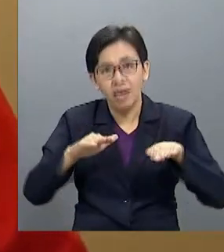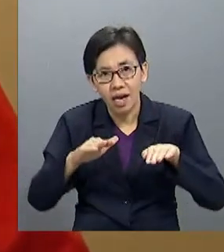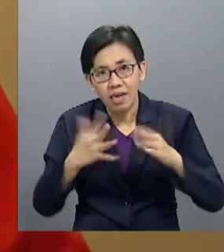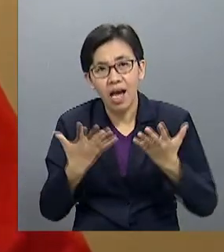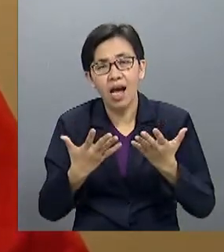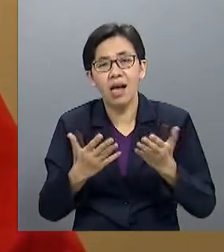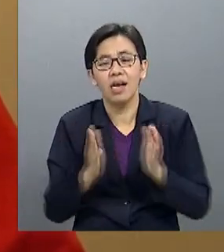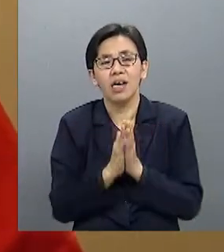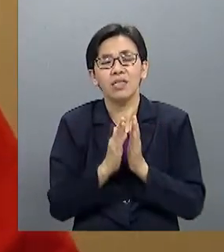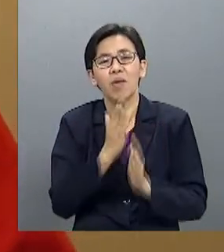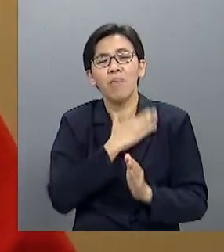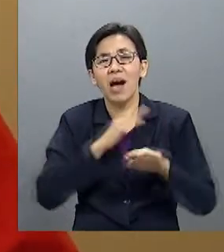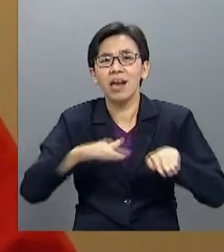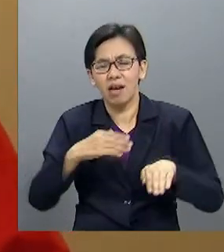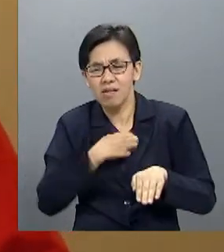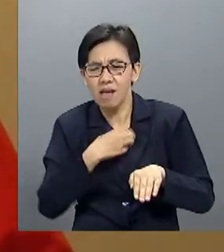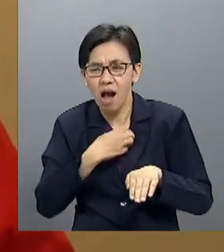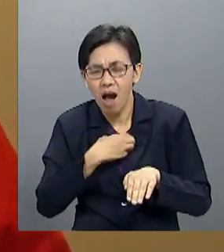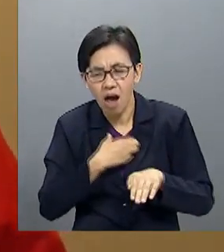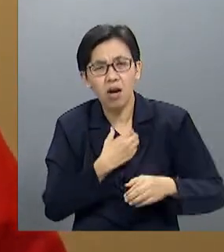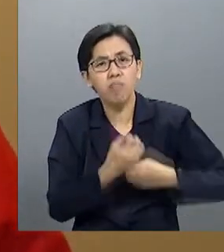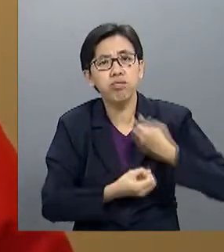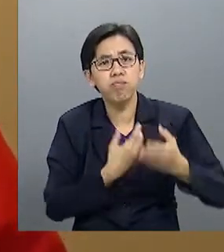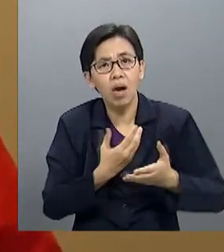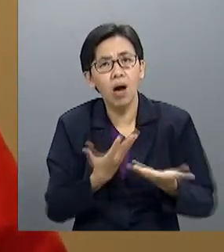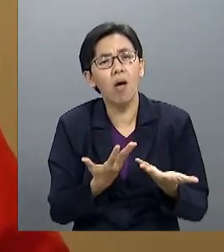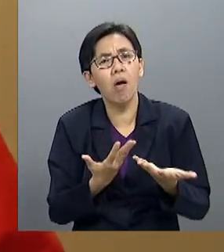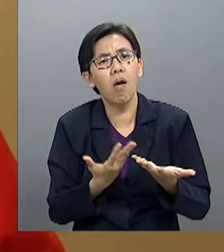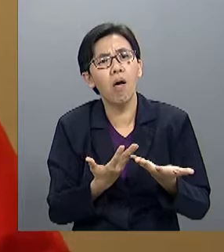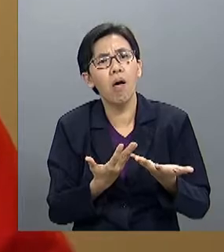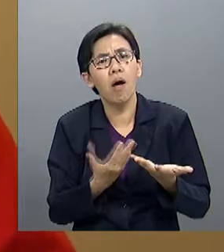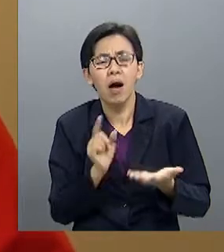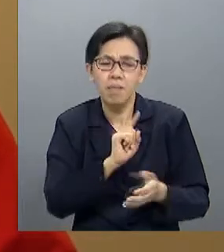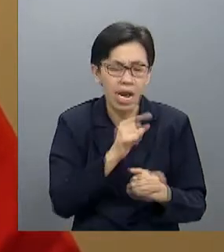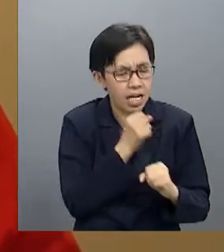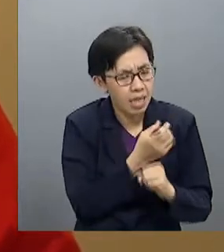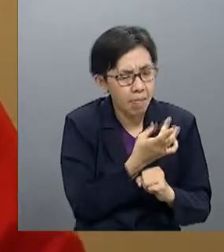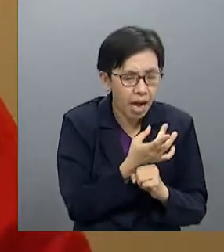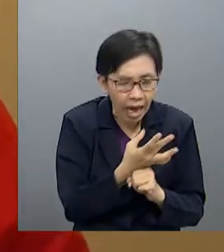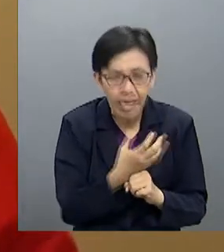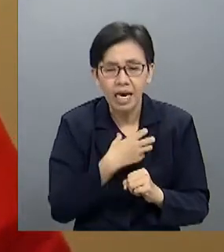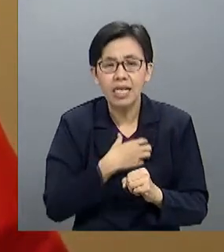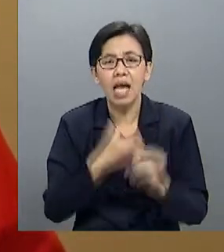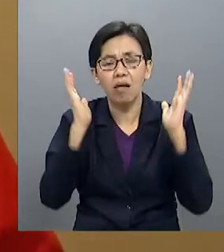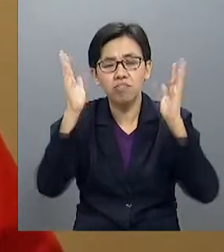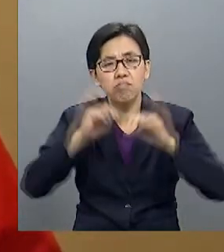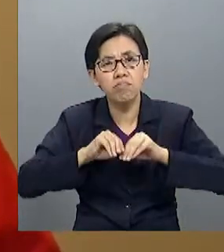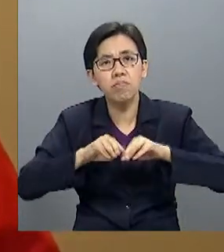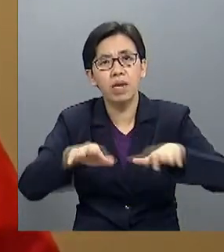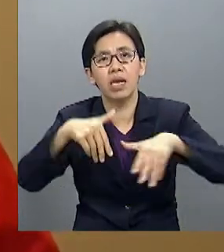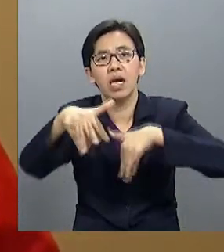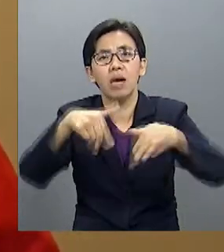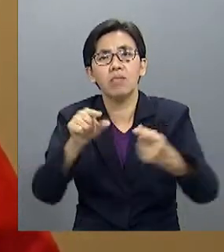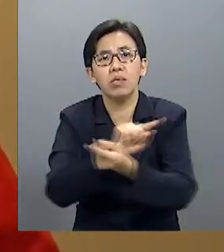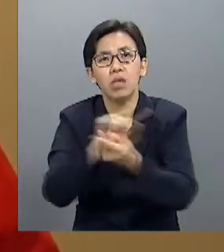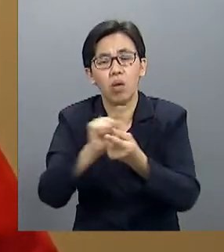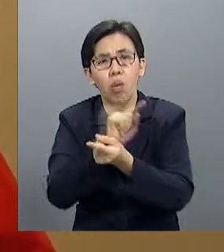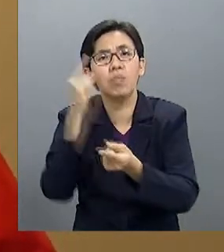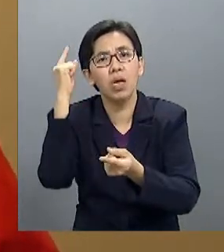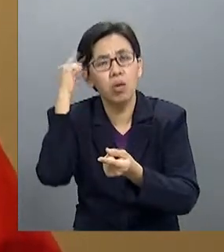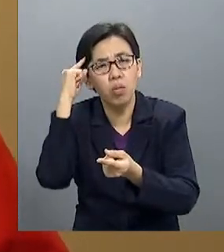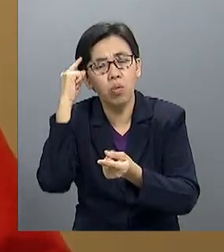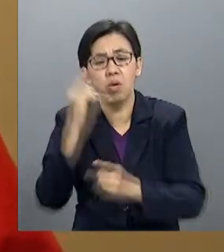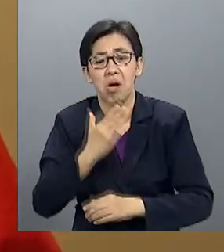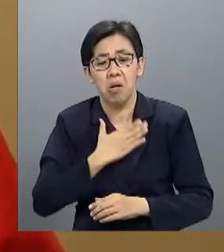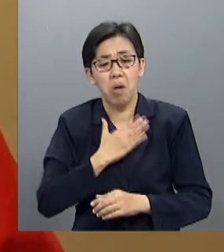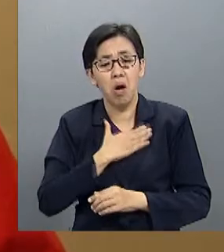สื่อสารในความป่าสิ่งดีๆอย่างต่างๆที่เขาได้สร้างได้ทำเนี่ยหึกับสังคมตั้งนอกได้ครับผู้ว่าเฮาบ่